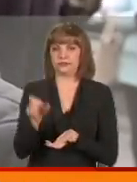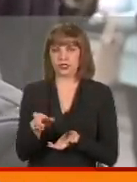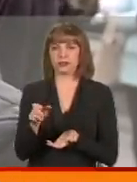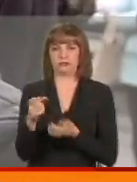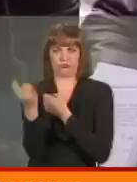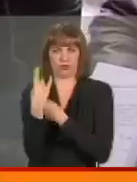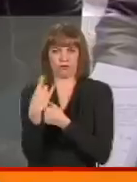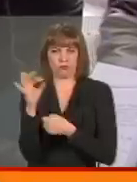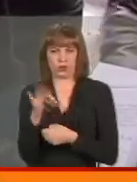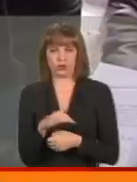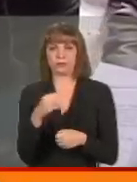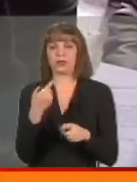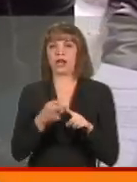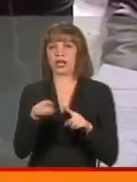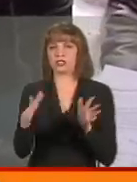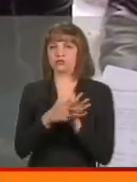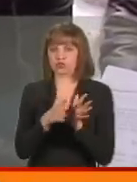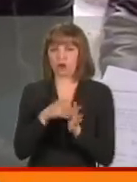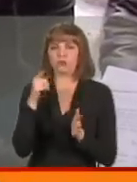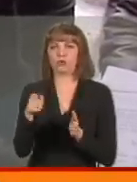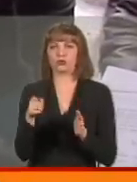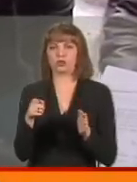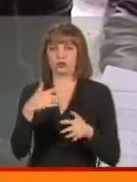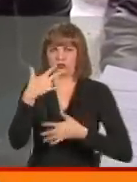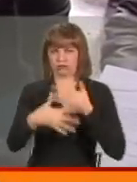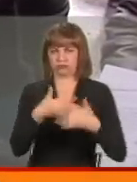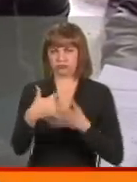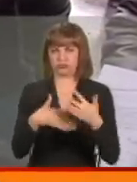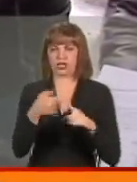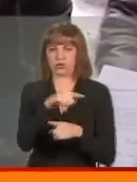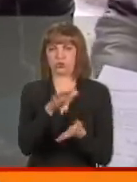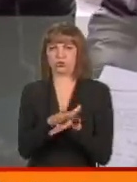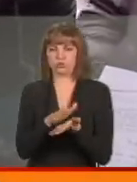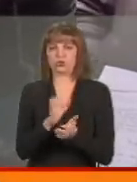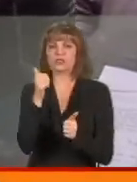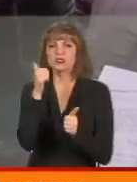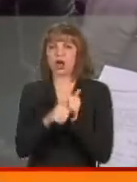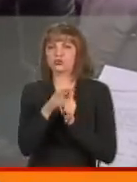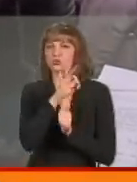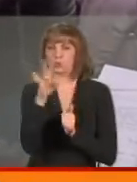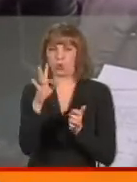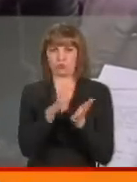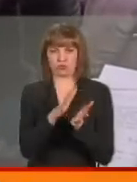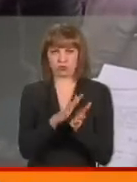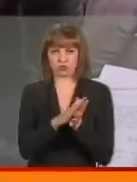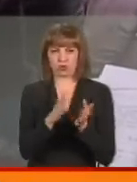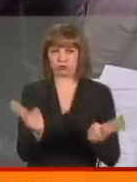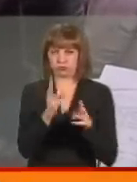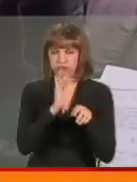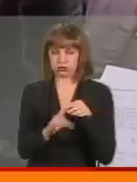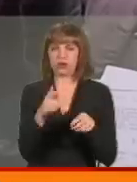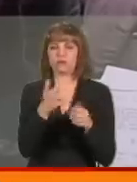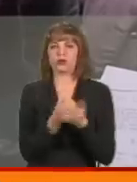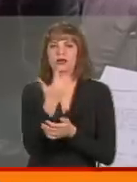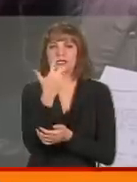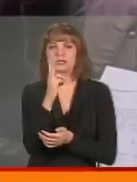нас обманює. Этим шлаком они пересыпают этот мусор. С каждой тонны мусора сожженного образуется